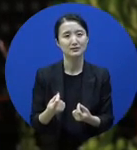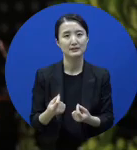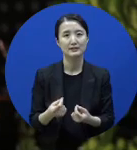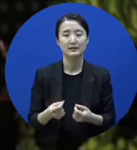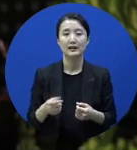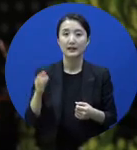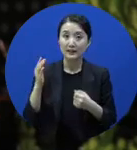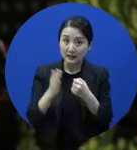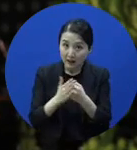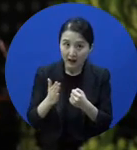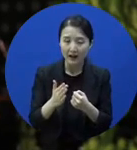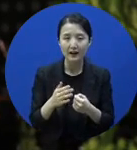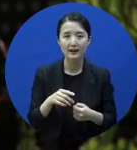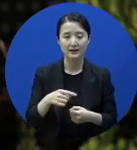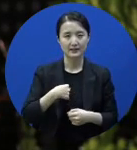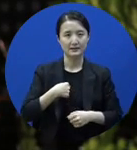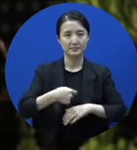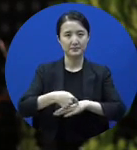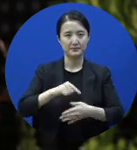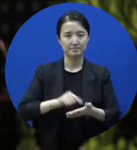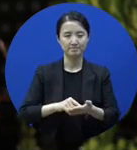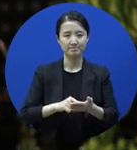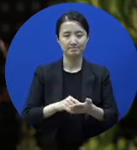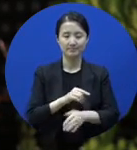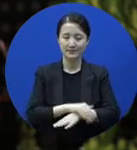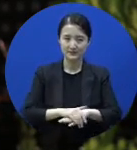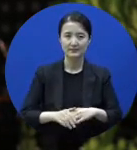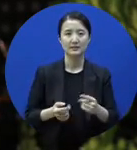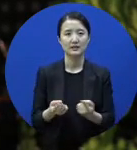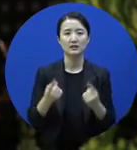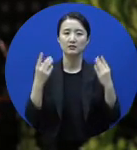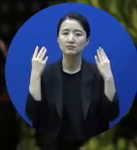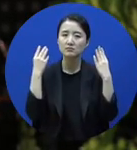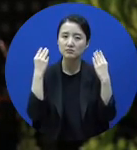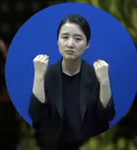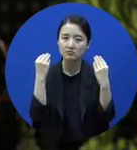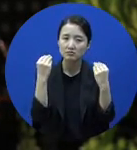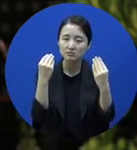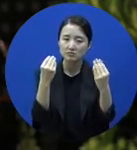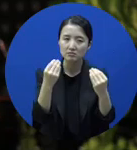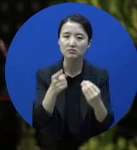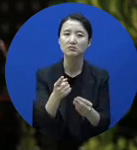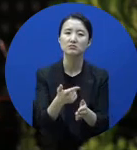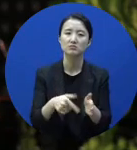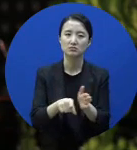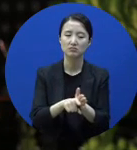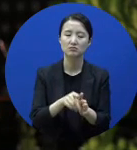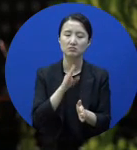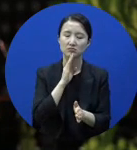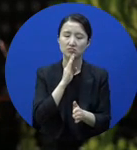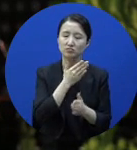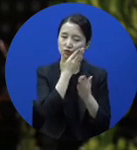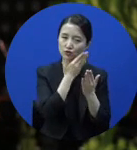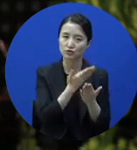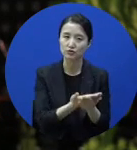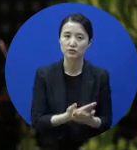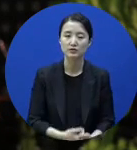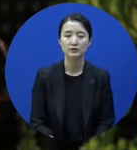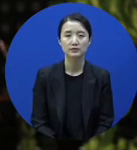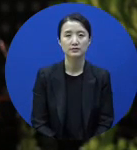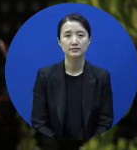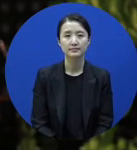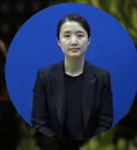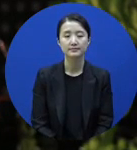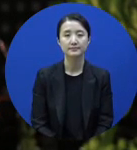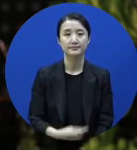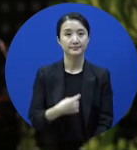어떤 자기관리가 되게 중요하지 않을까 싶어요. 이거는 지난해 어느 이런 그 강의에서 한번 했던 건데 강의를 다